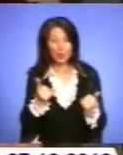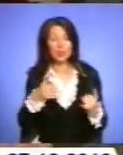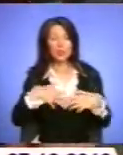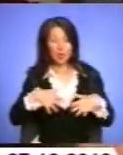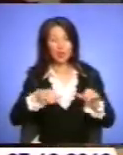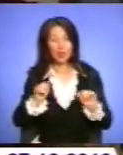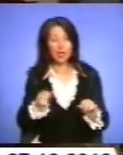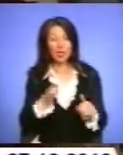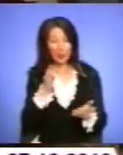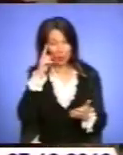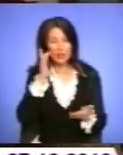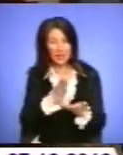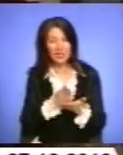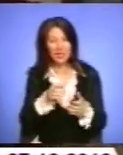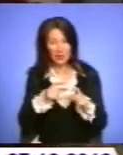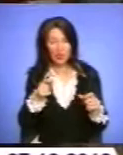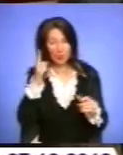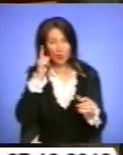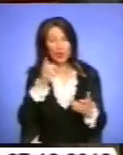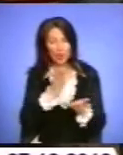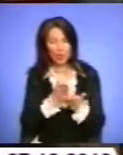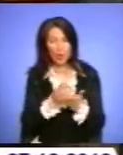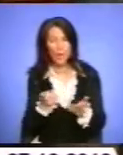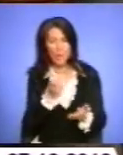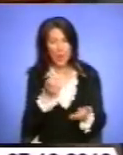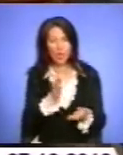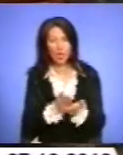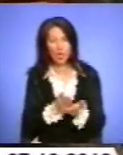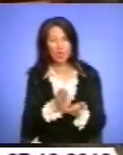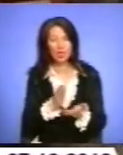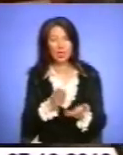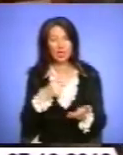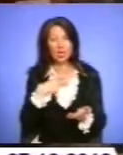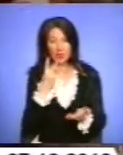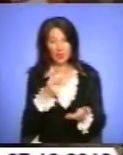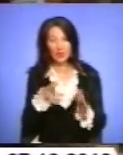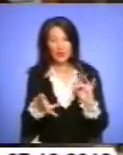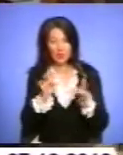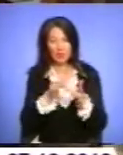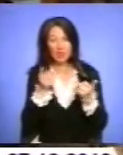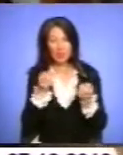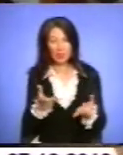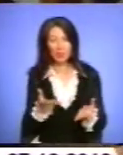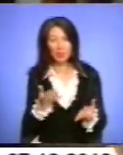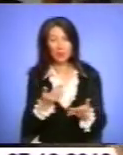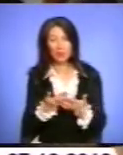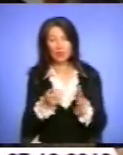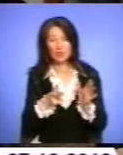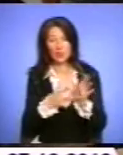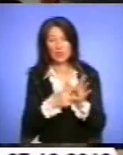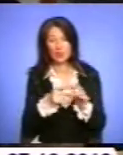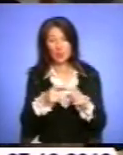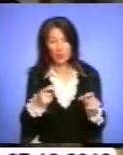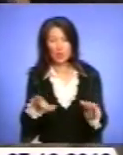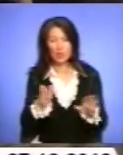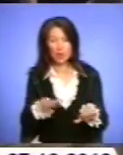є квитки? Я думаю, що є. Але мало, але є. Але має бути. Я дивився в інтернеті просто. Десь там ще 8 квитків